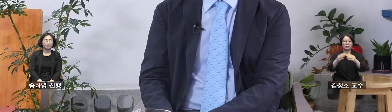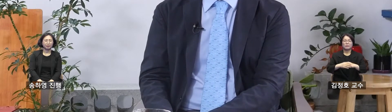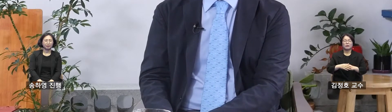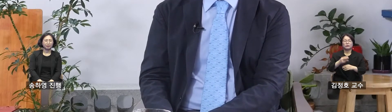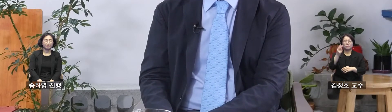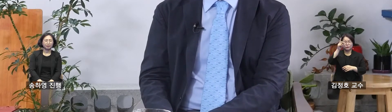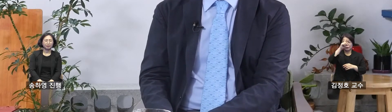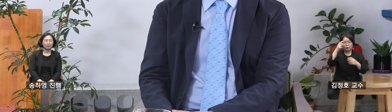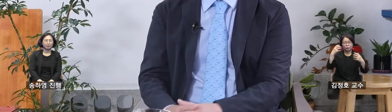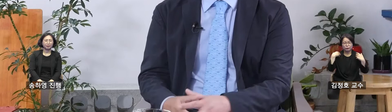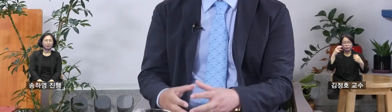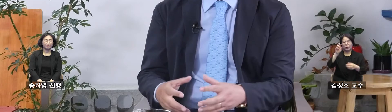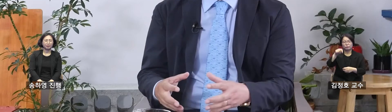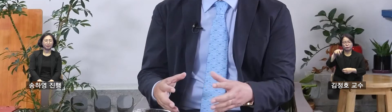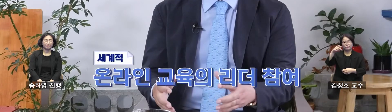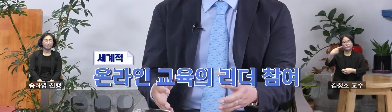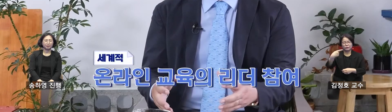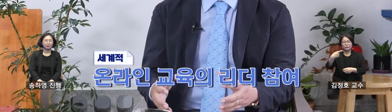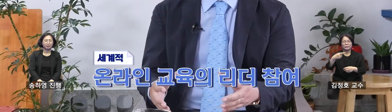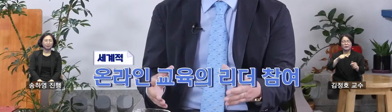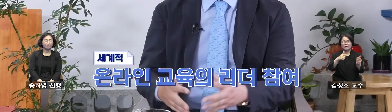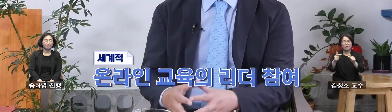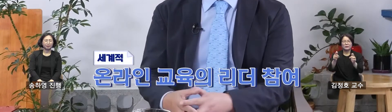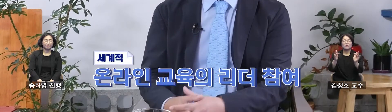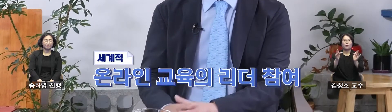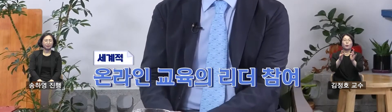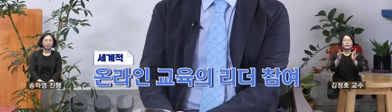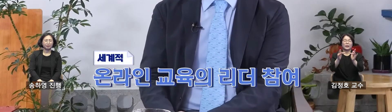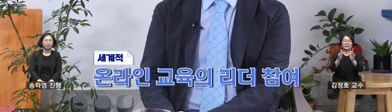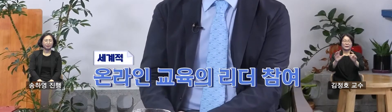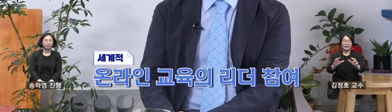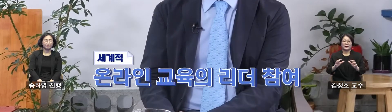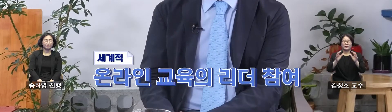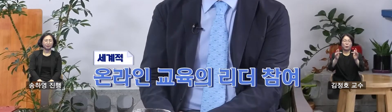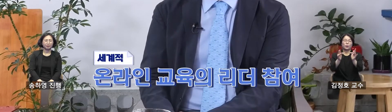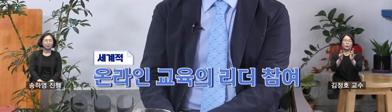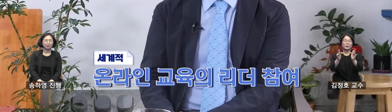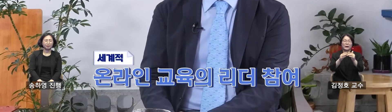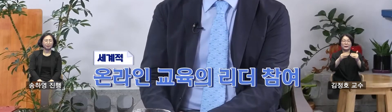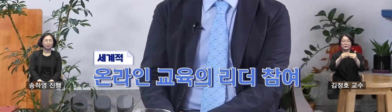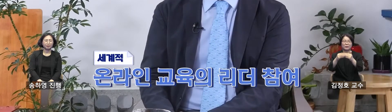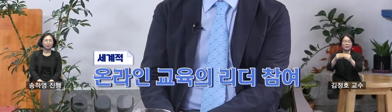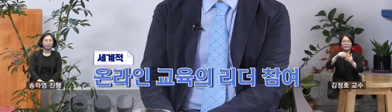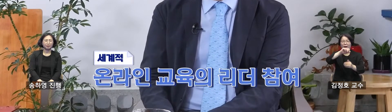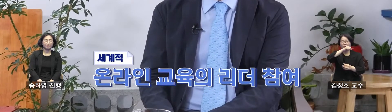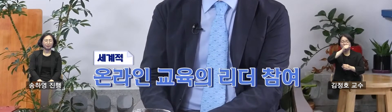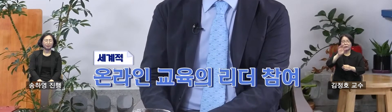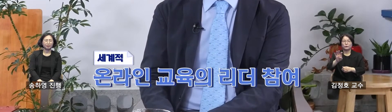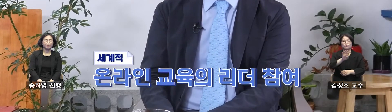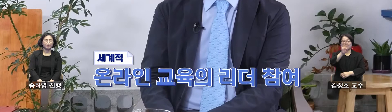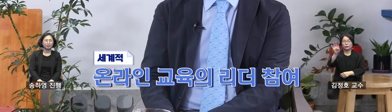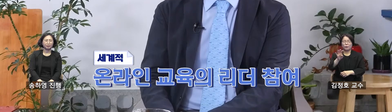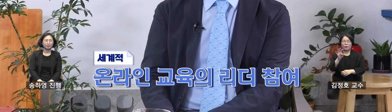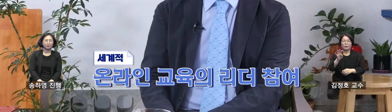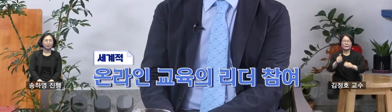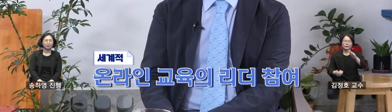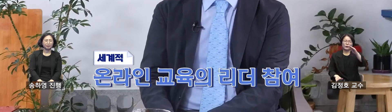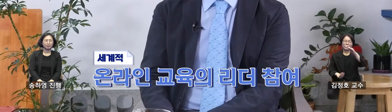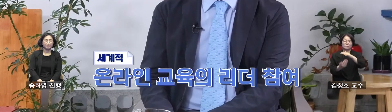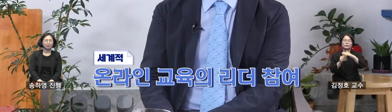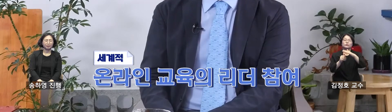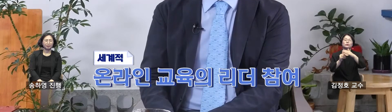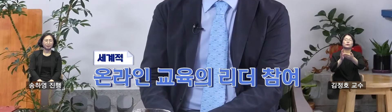스쿨, 무크 등 세계적인 온라인 교육의 리더들이 또 아프리카, 유럽 최고 전문가들이